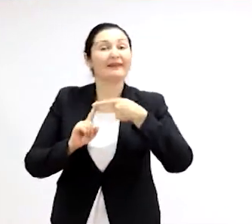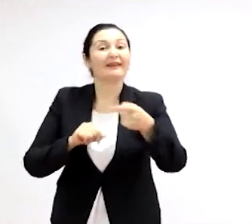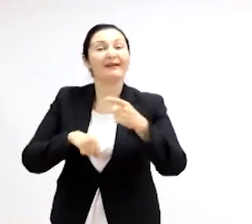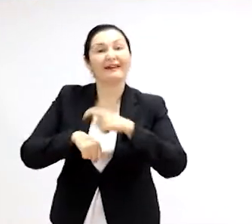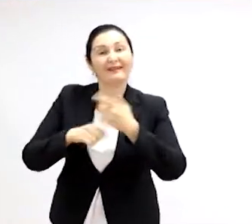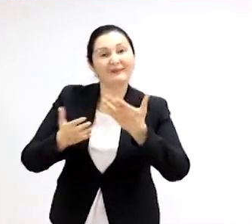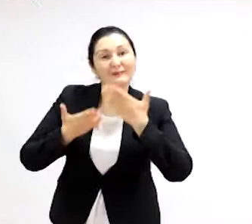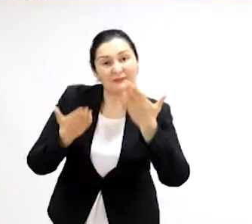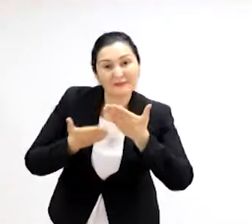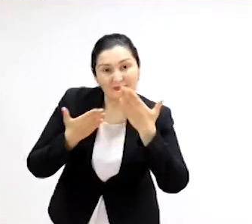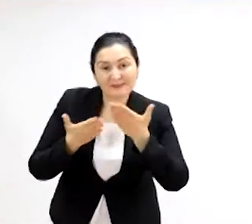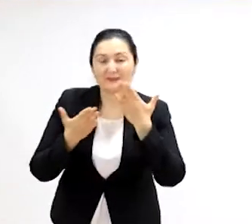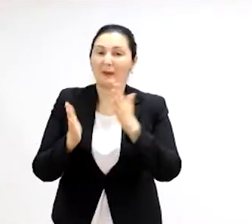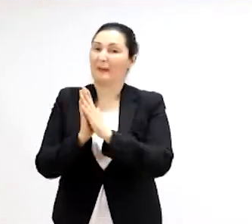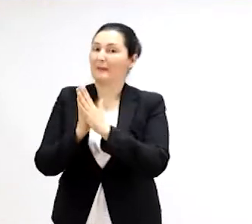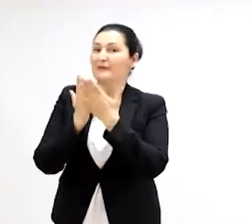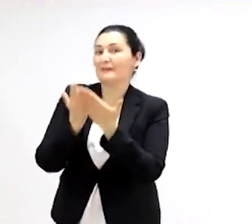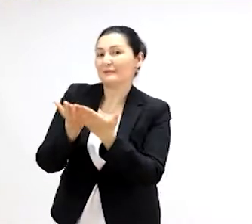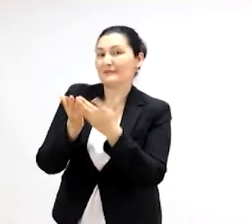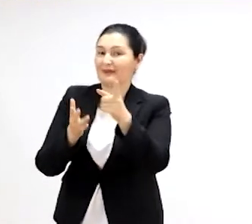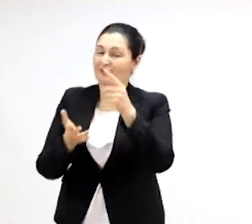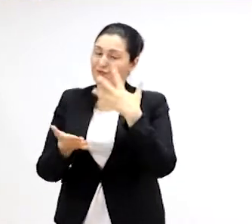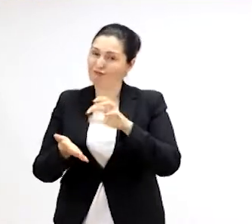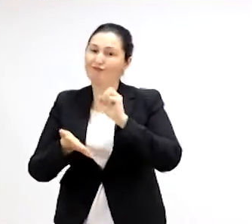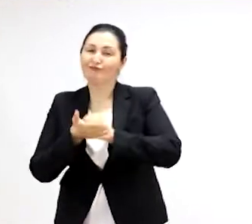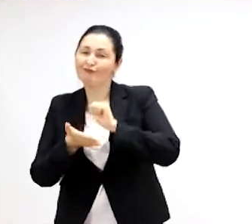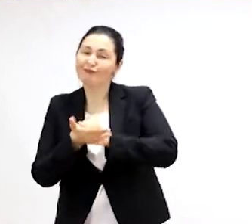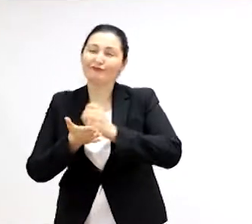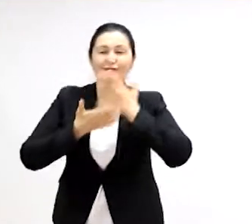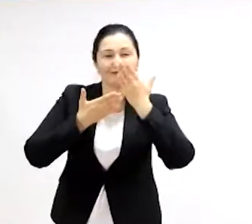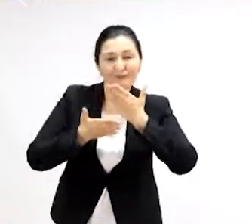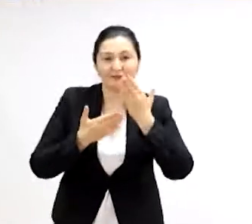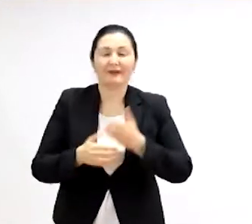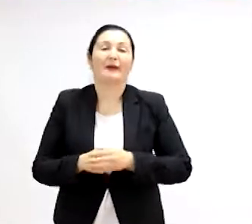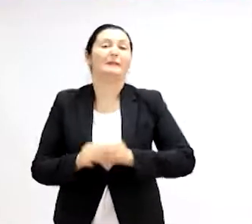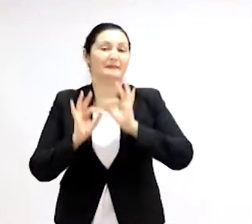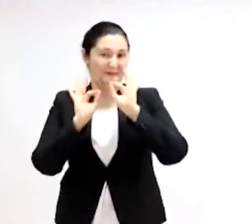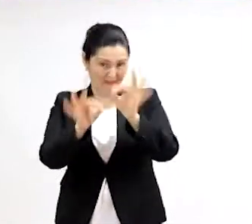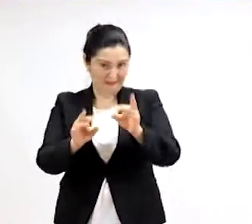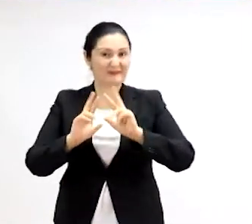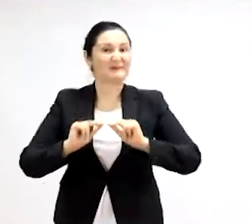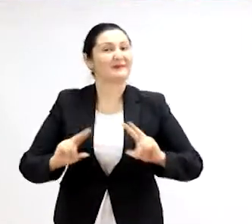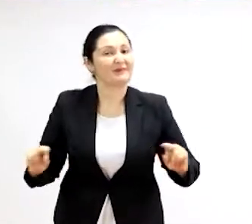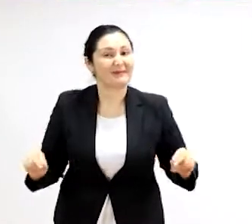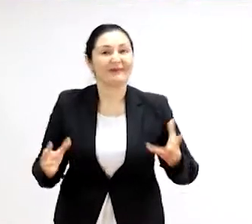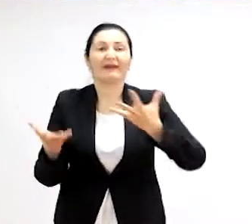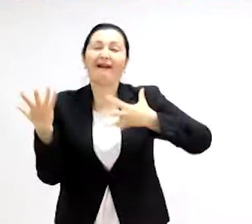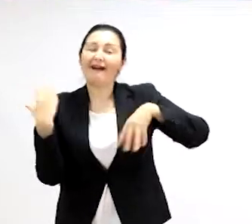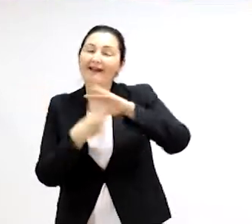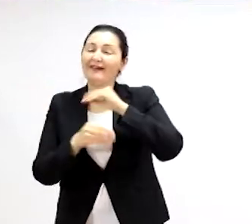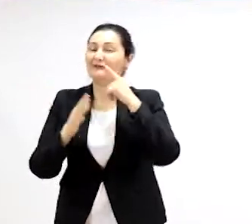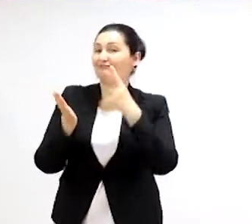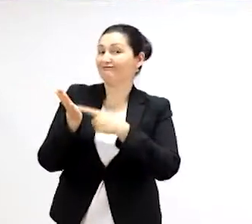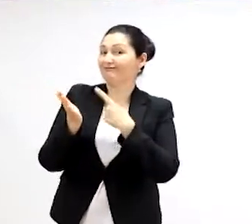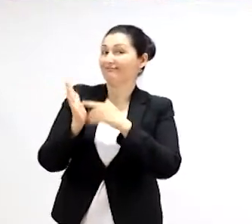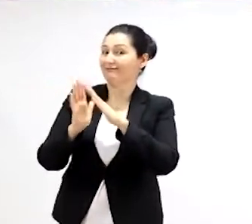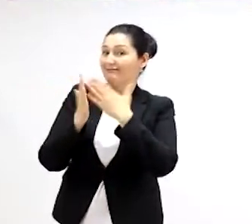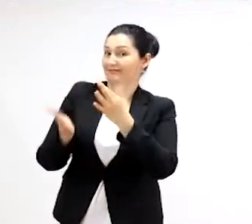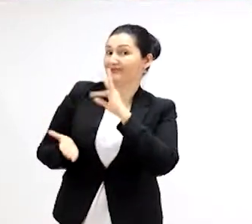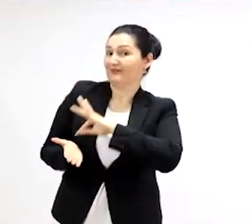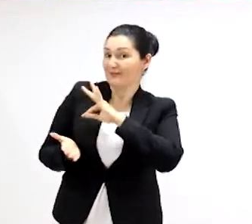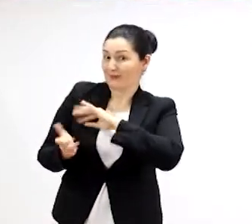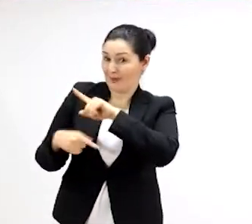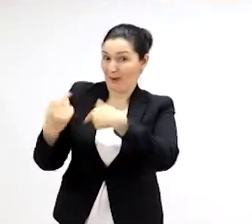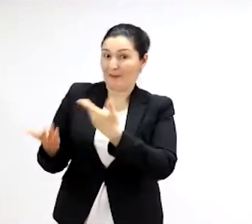холӣ бо хондани китоб машғул ҳастед. Албатта, муаллима ҷон. Ҳамаи китобҳое, ки дар барнома